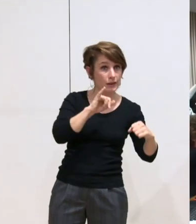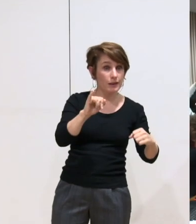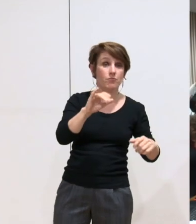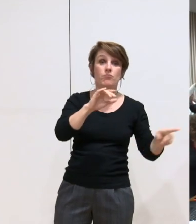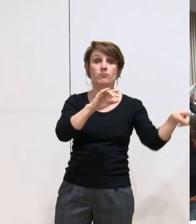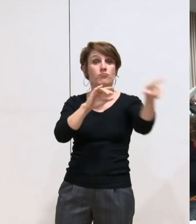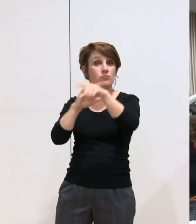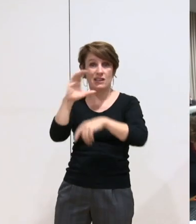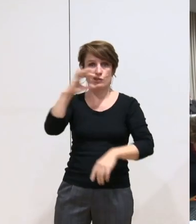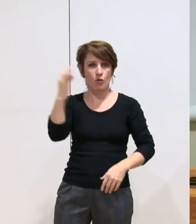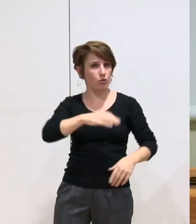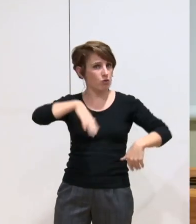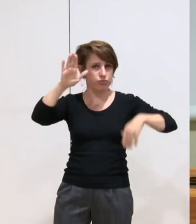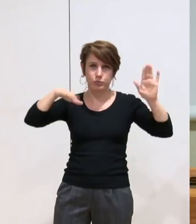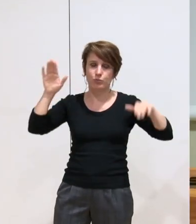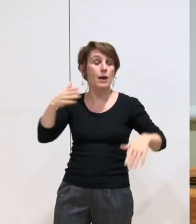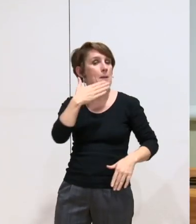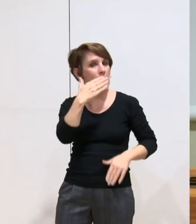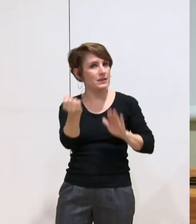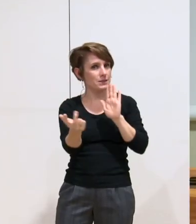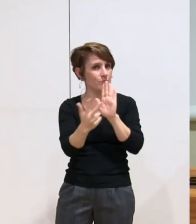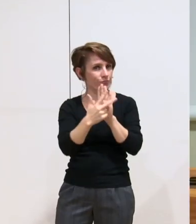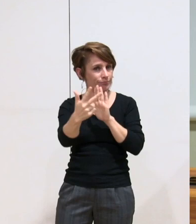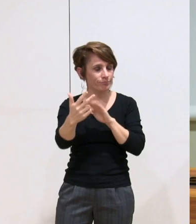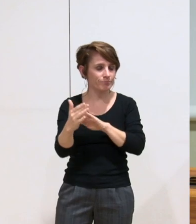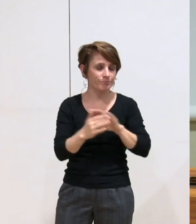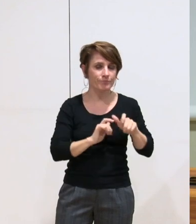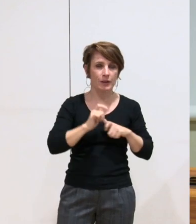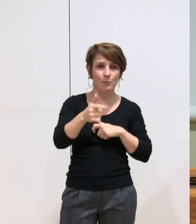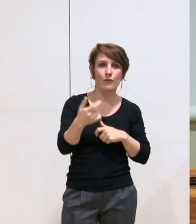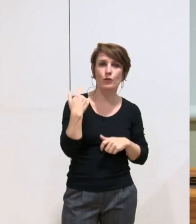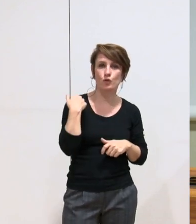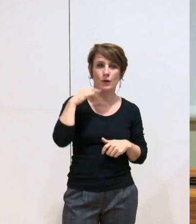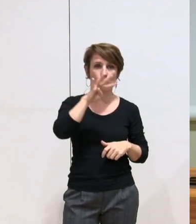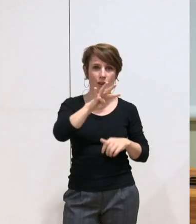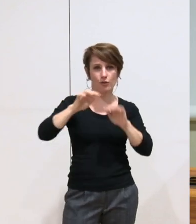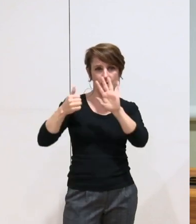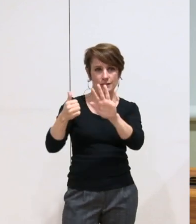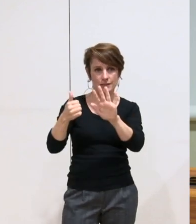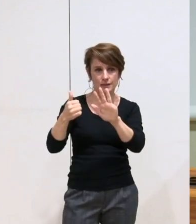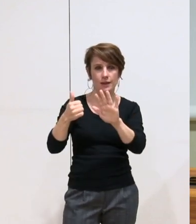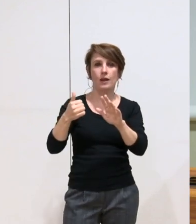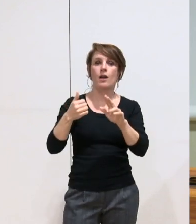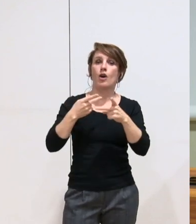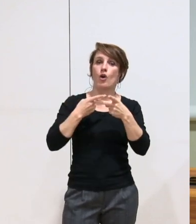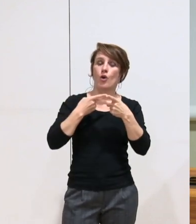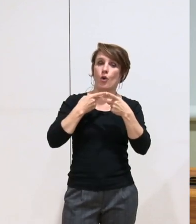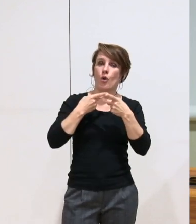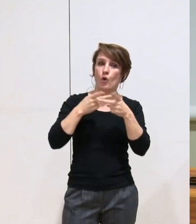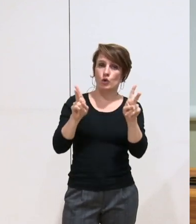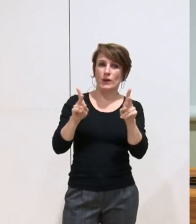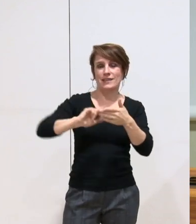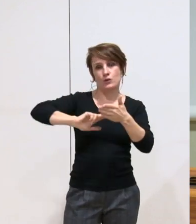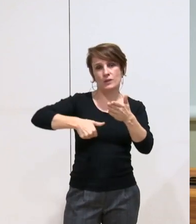Unanimité. Je vous remercie. Délibération adoptée. La 46, c'est des autorisations de signer pour des marchés